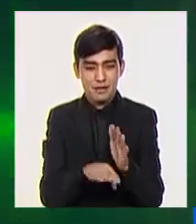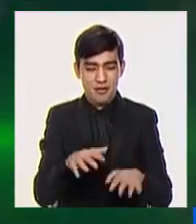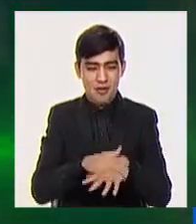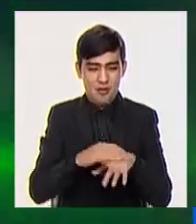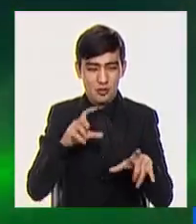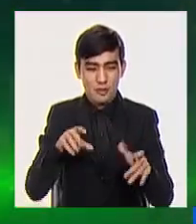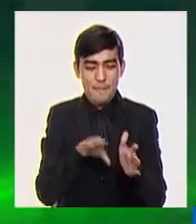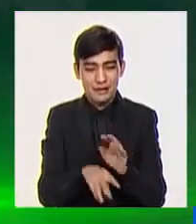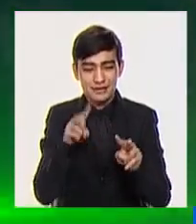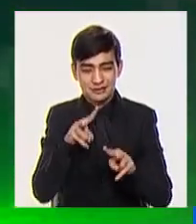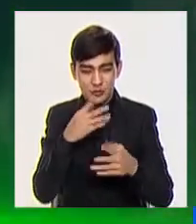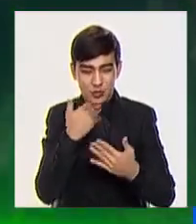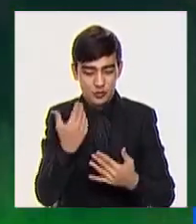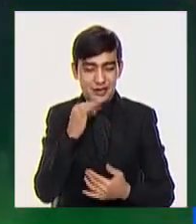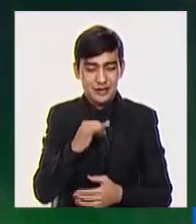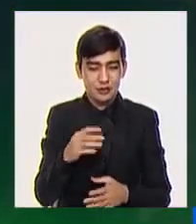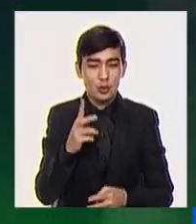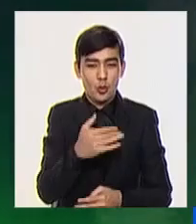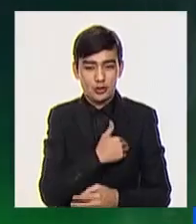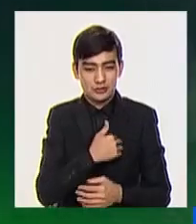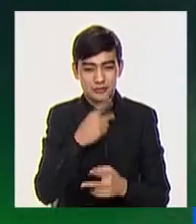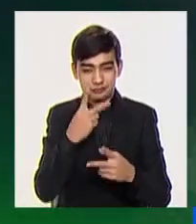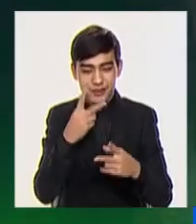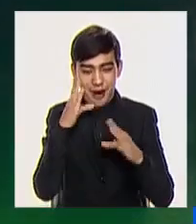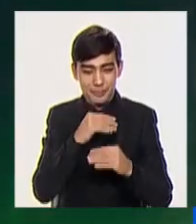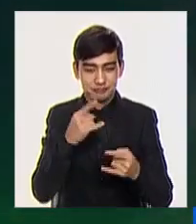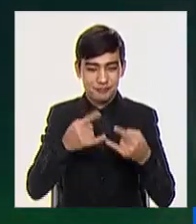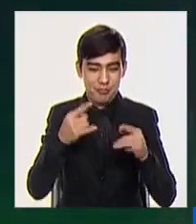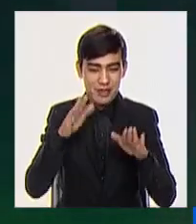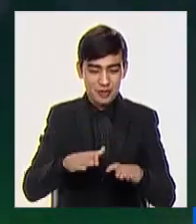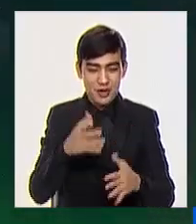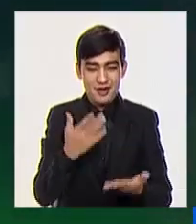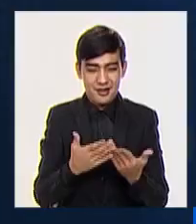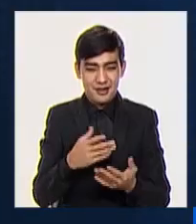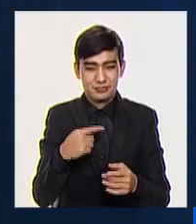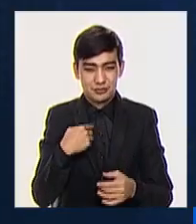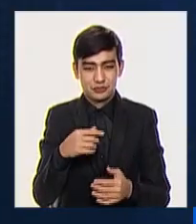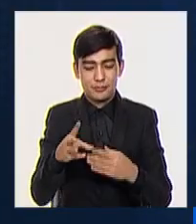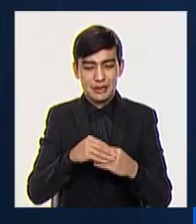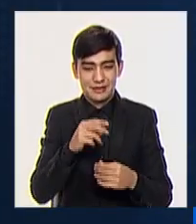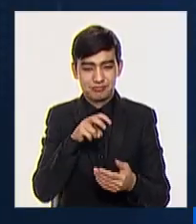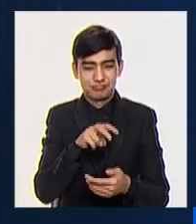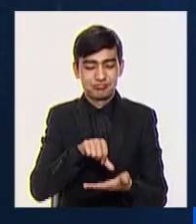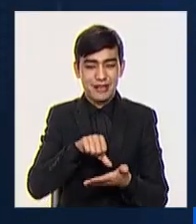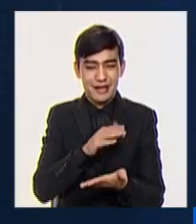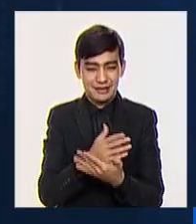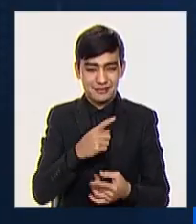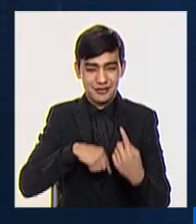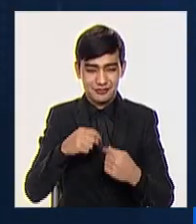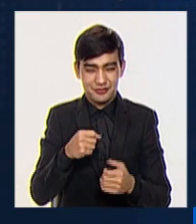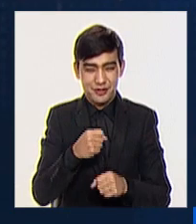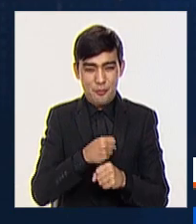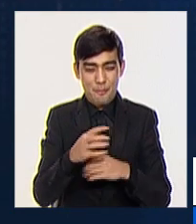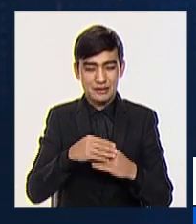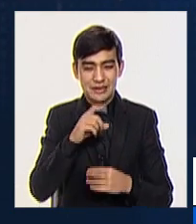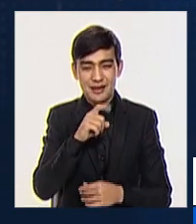большого количества зрителей. Желающие могли смотреть телетрансляцию. И сейчас на месте находится наш корреспондент Зарина